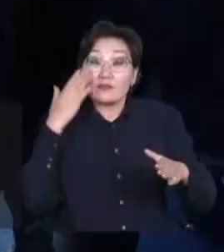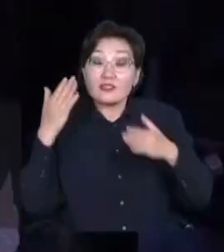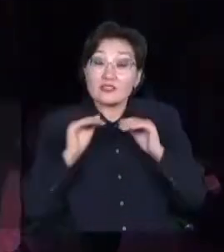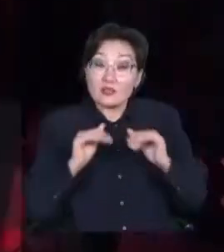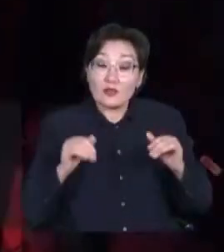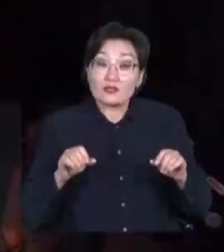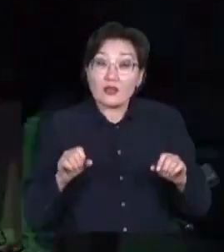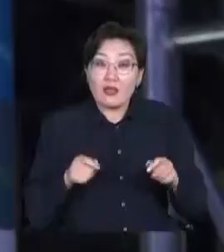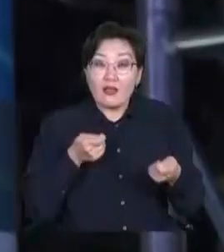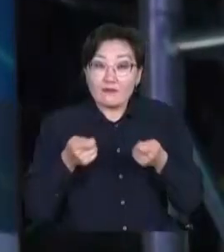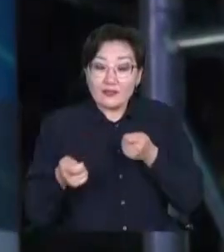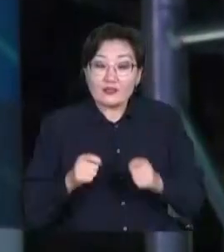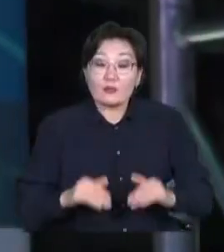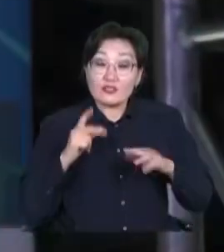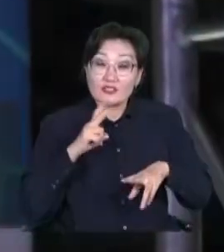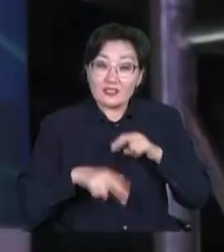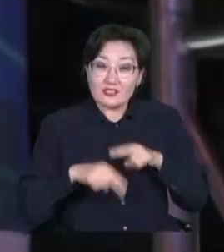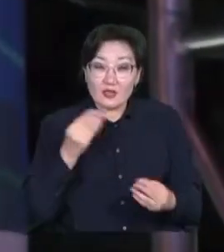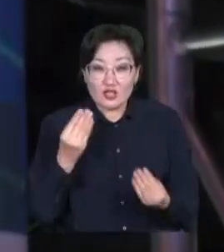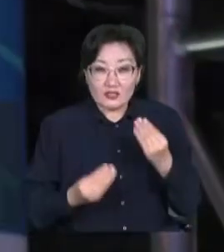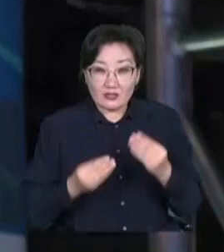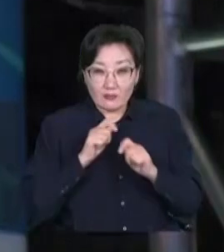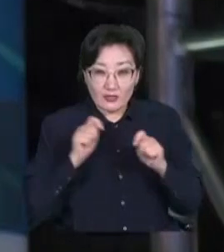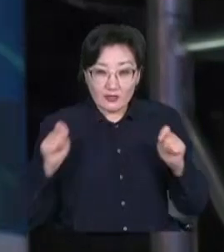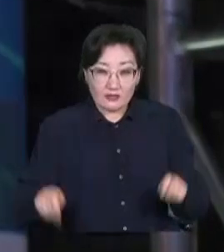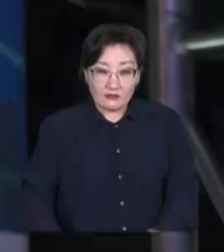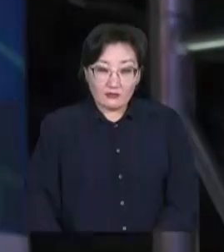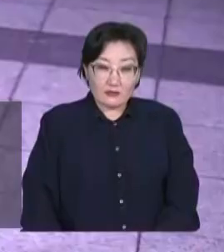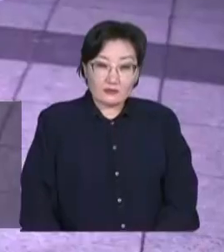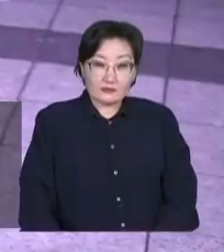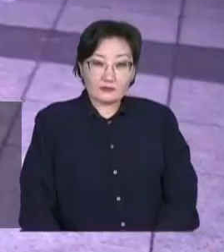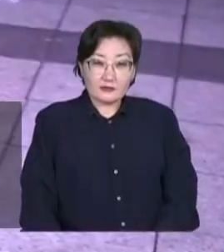ведущие поднимают настроение и разыгрывают подарки.